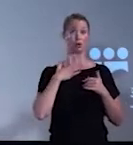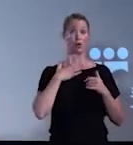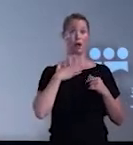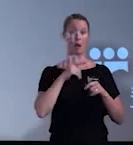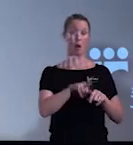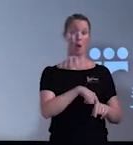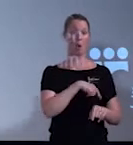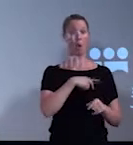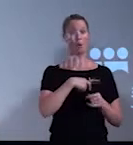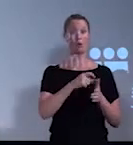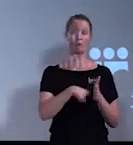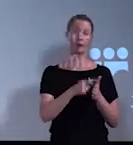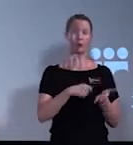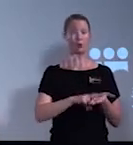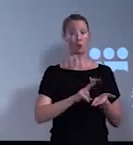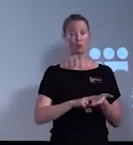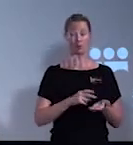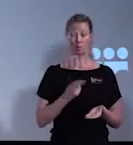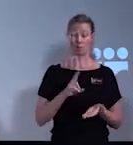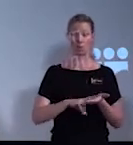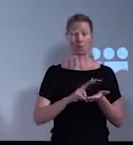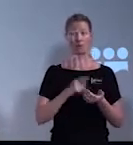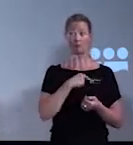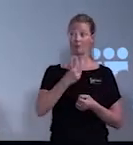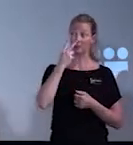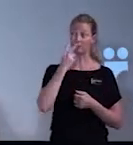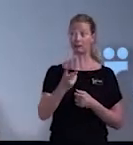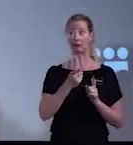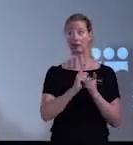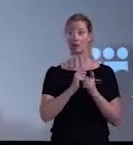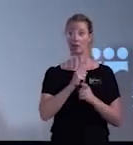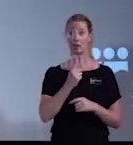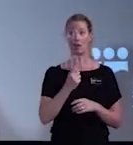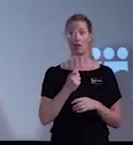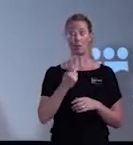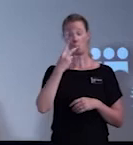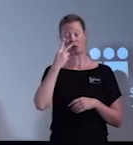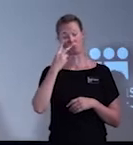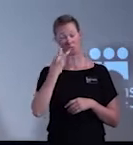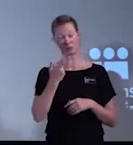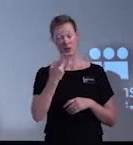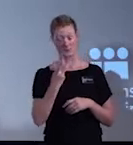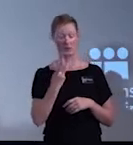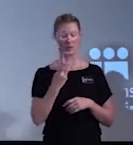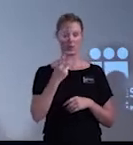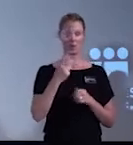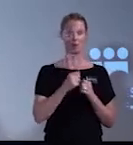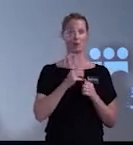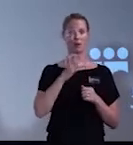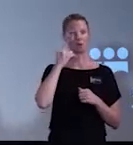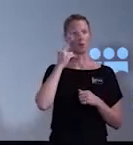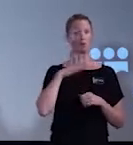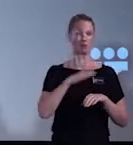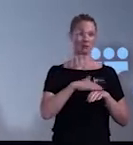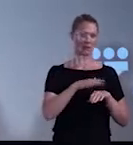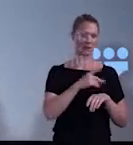och dokumentärer. Och dokumentärerna ser vi kanske främst på tv, men nu ser man ju också att det finns, jag tror till exempel att